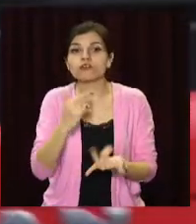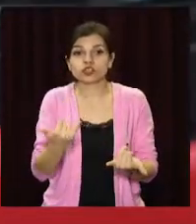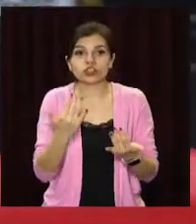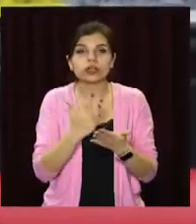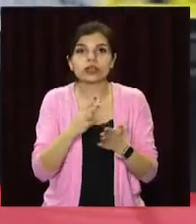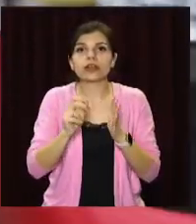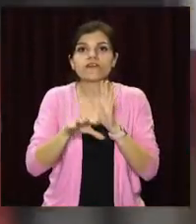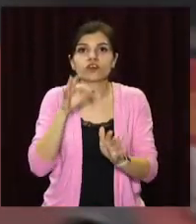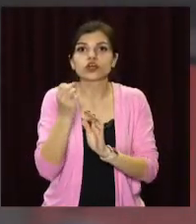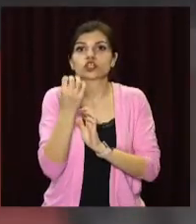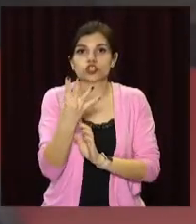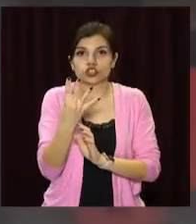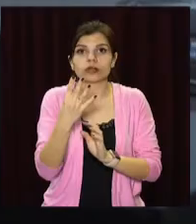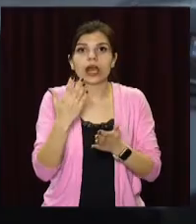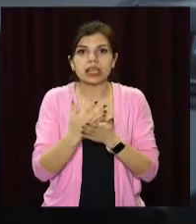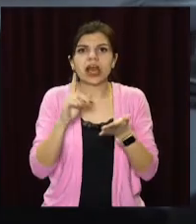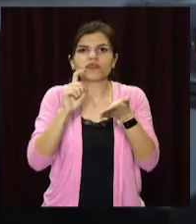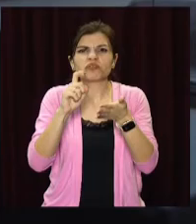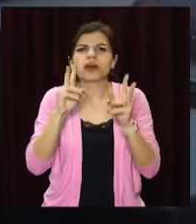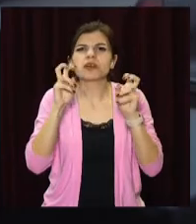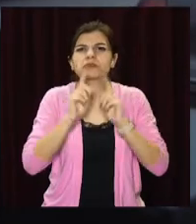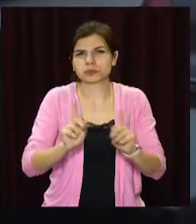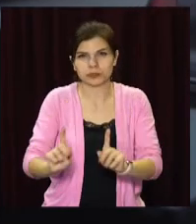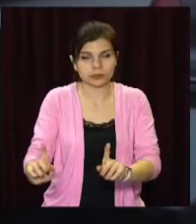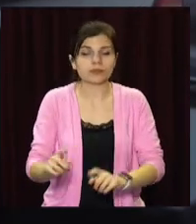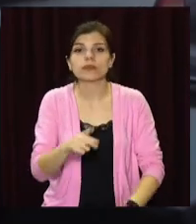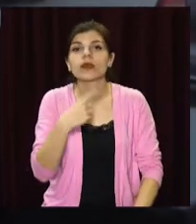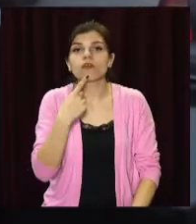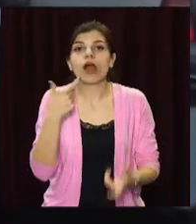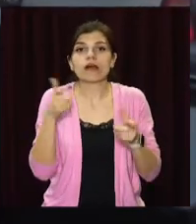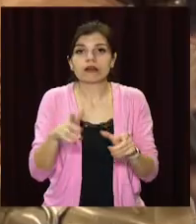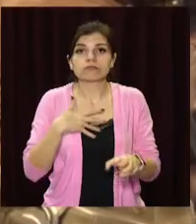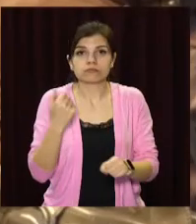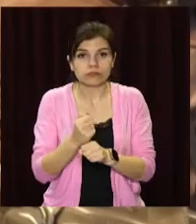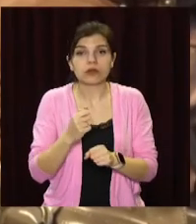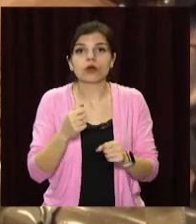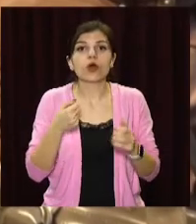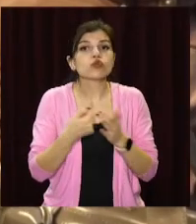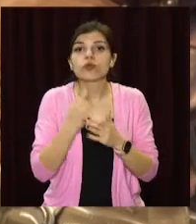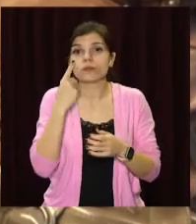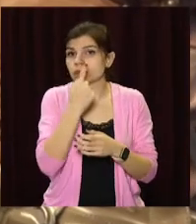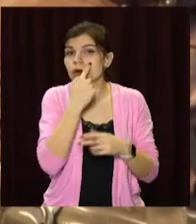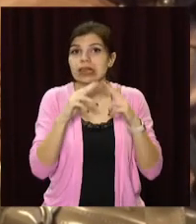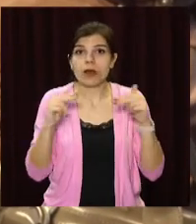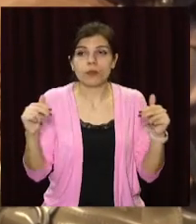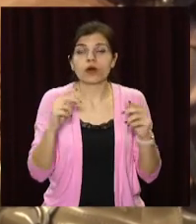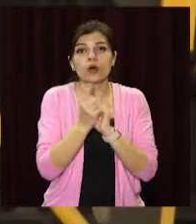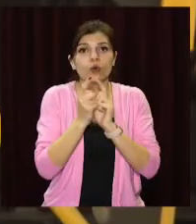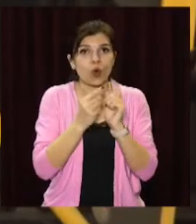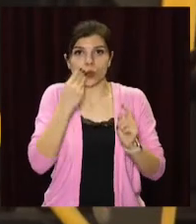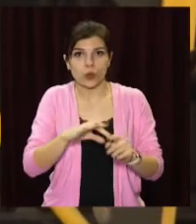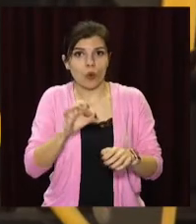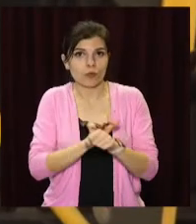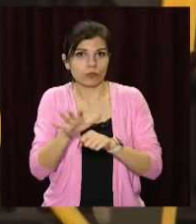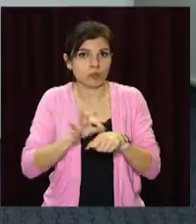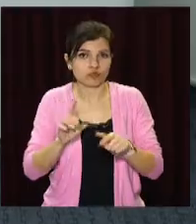вибір 14 дозволених розчинів. Карантинні обмеження діятимуть, поки епідеміологічна ситуація у Дніпрі не